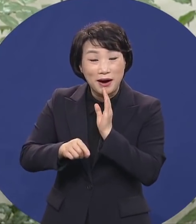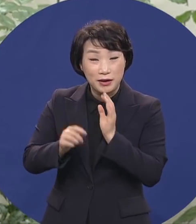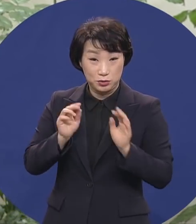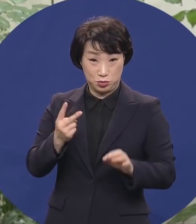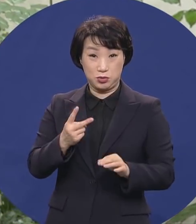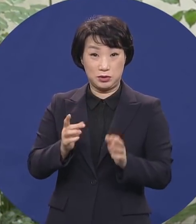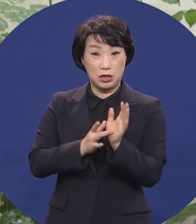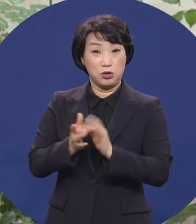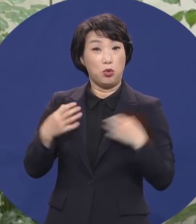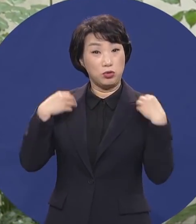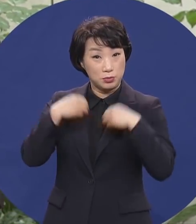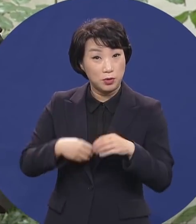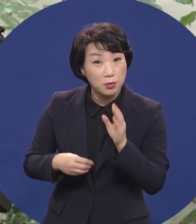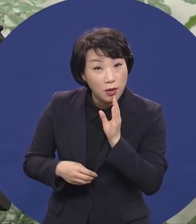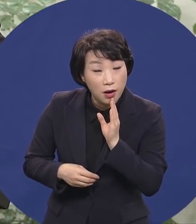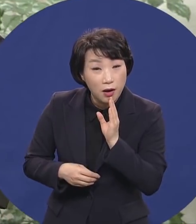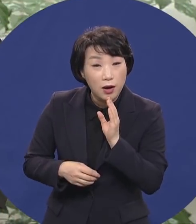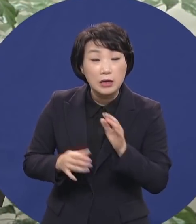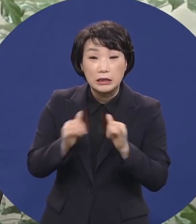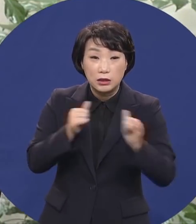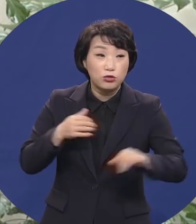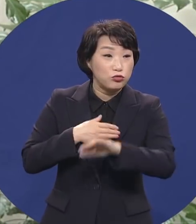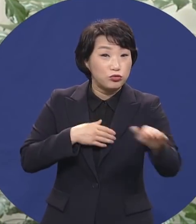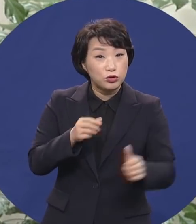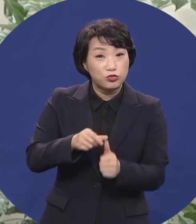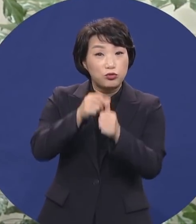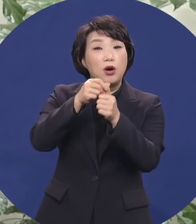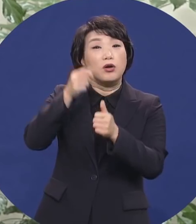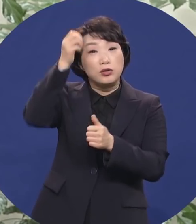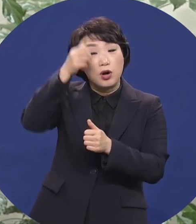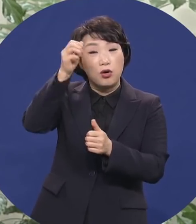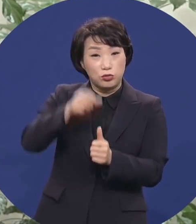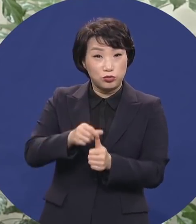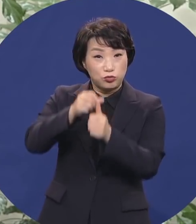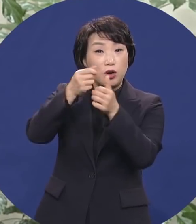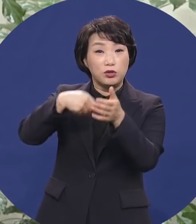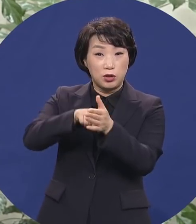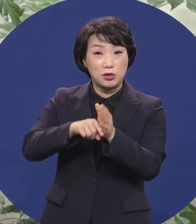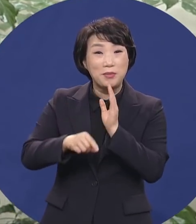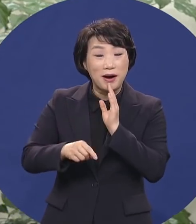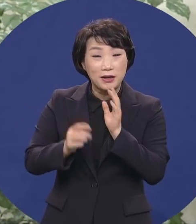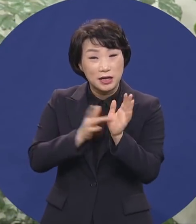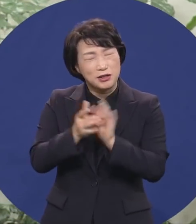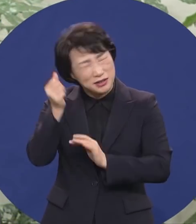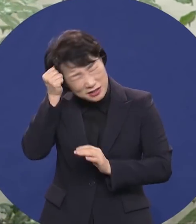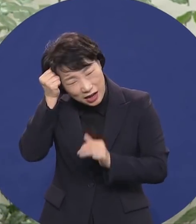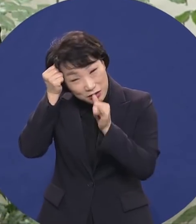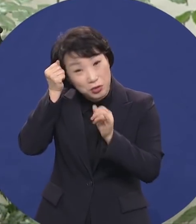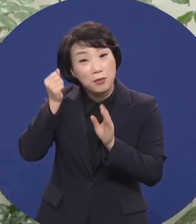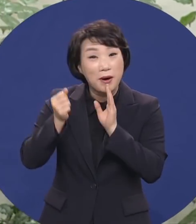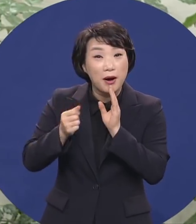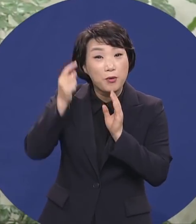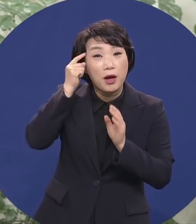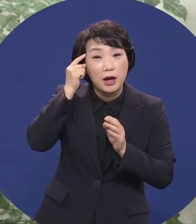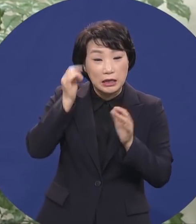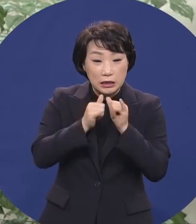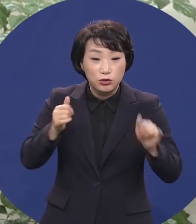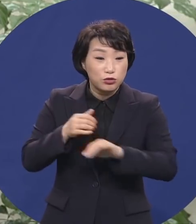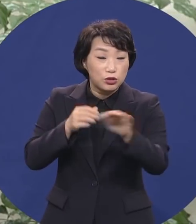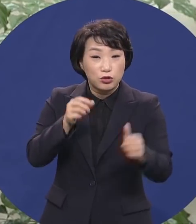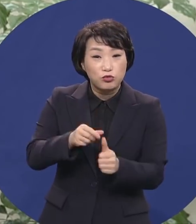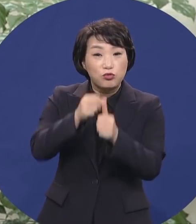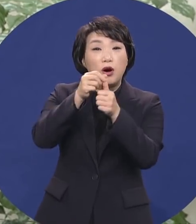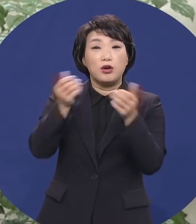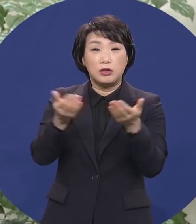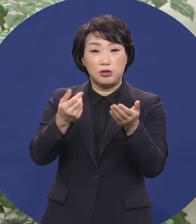옷 입으셨을까요? 인류 구원의 구령을 위하여. 예수님이 잠을 주무셨을까요? 인류 구원의